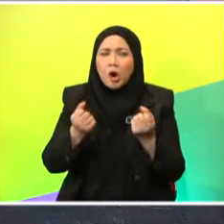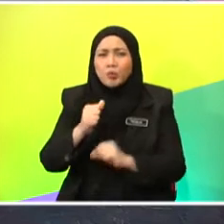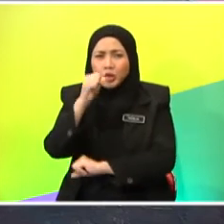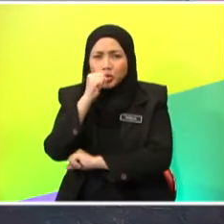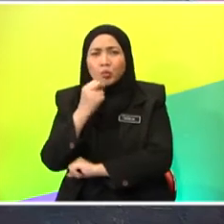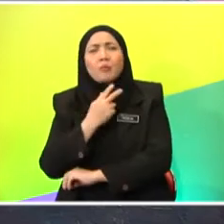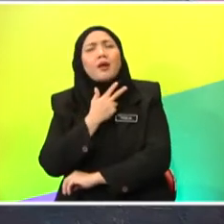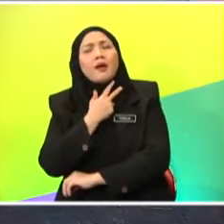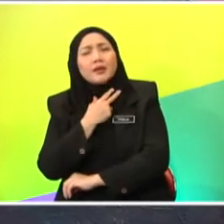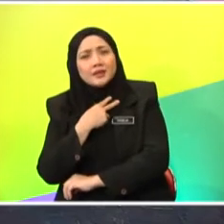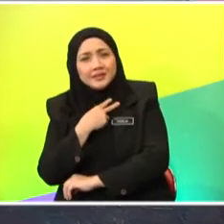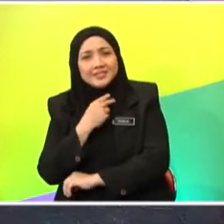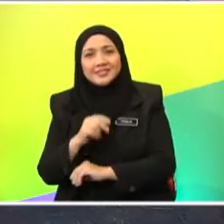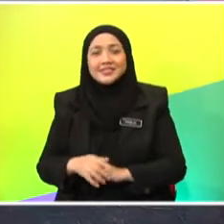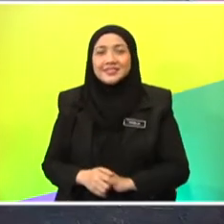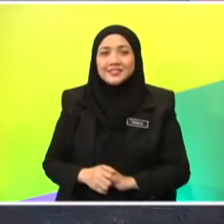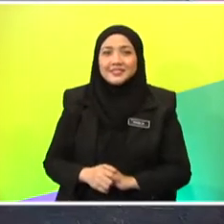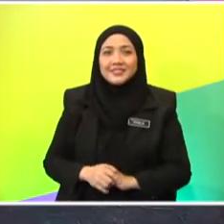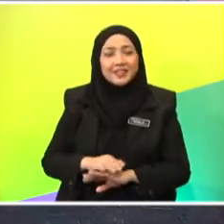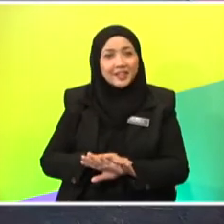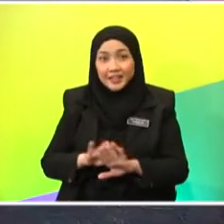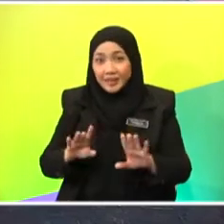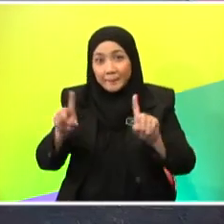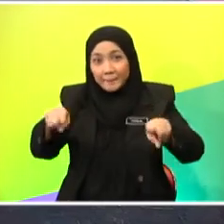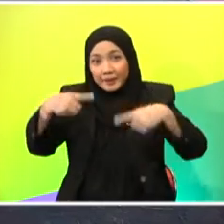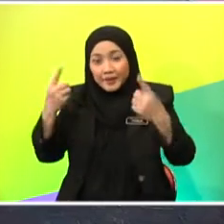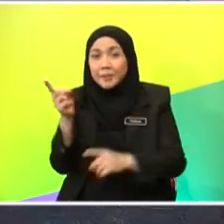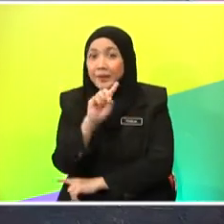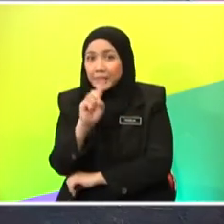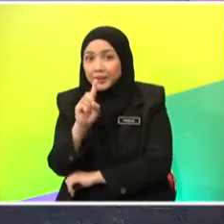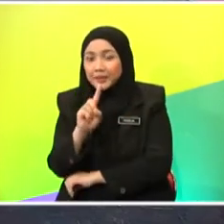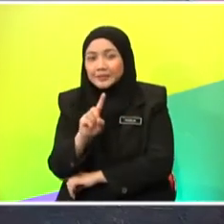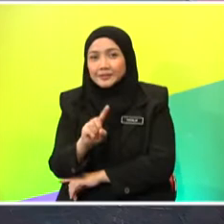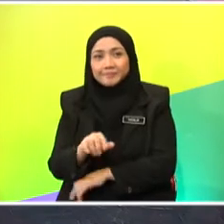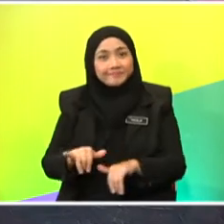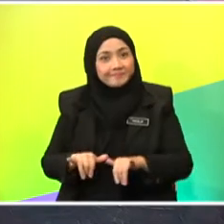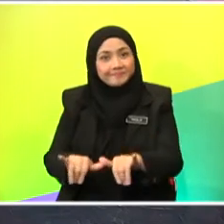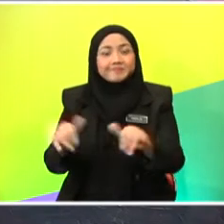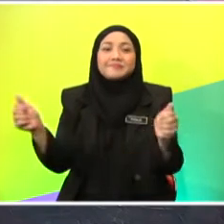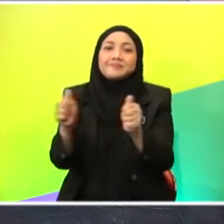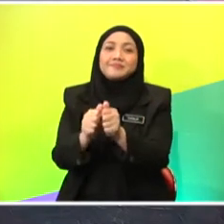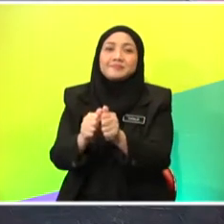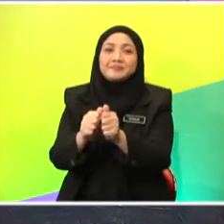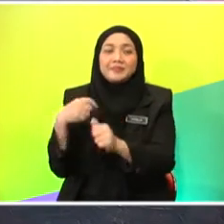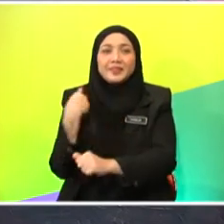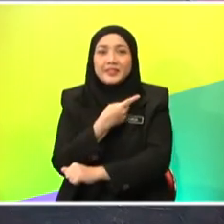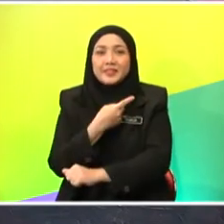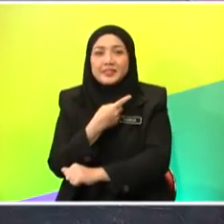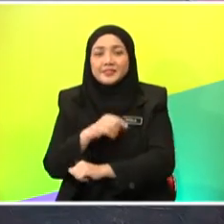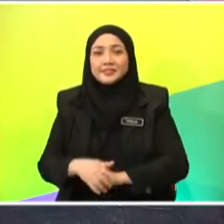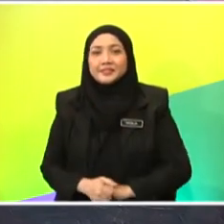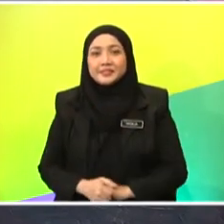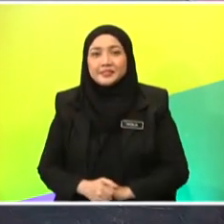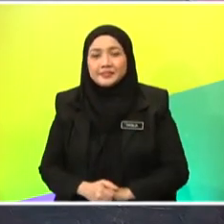Boleh juga boleh item kasih Cikgu Jangan kemana-mana teruskan bersama dengan kami pastinya dalam slot prasekolah